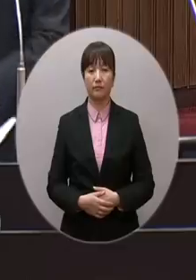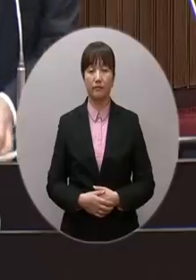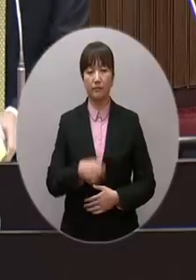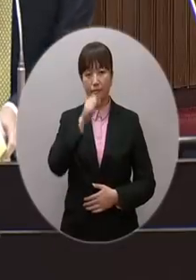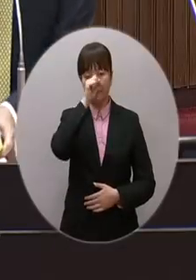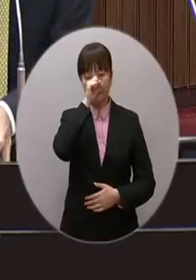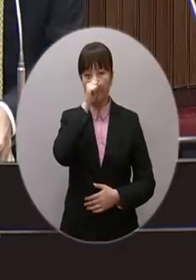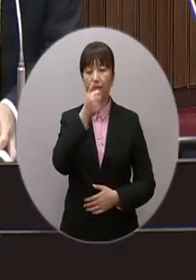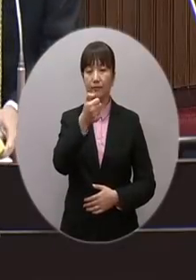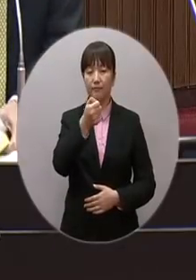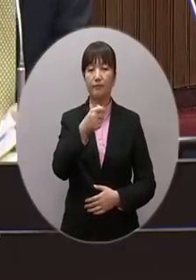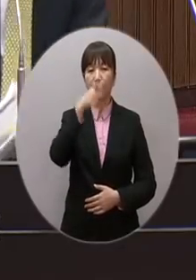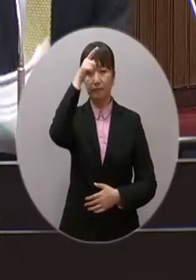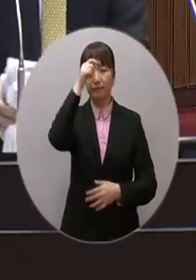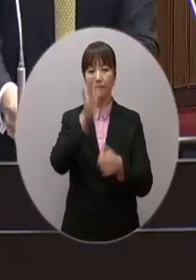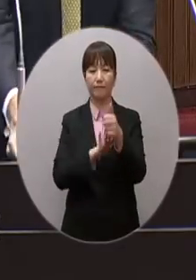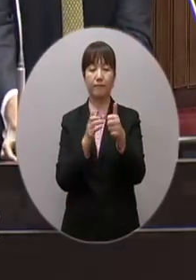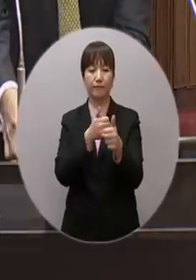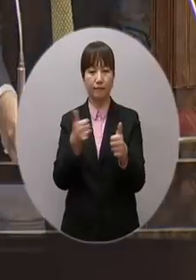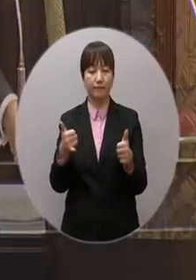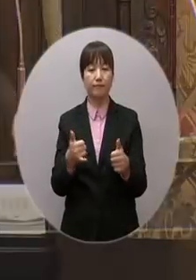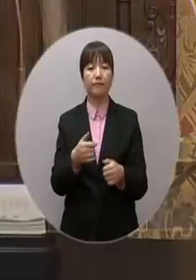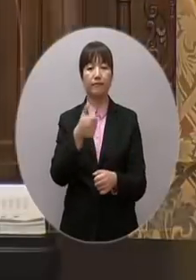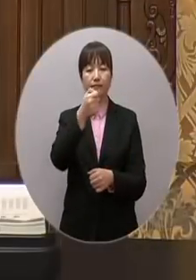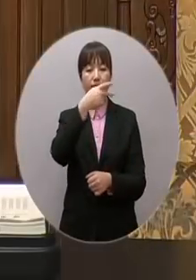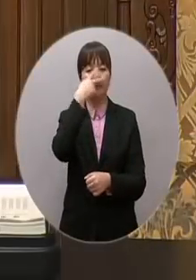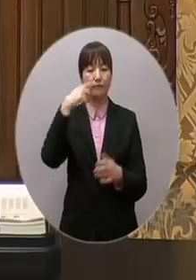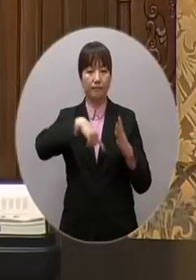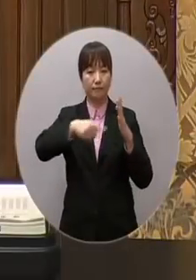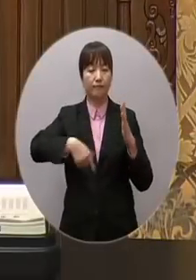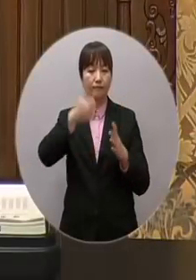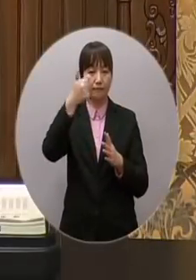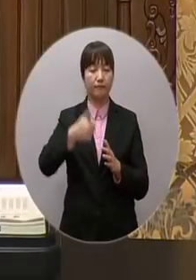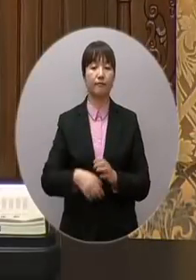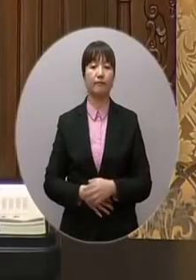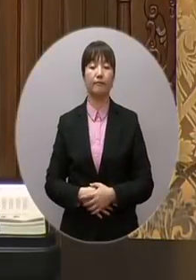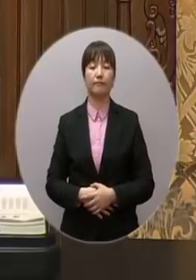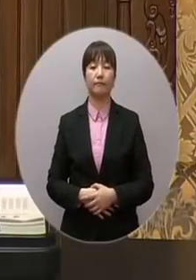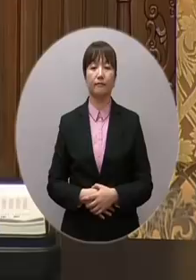好，谢谢黄委员，谢谢赖院长。